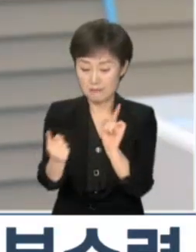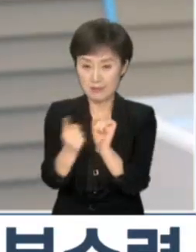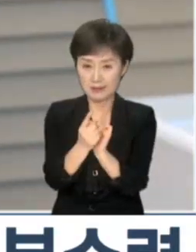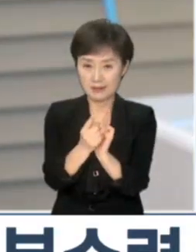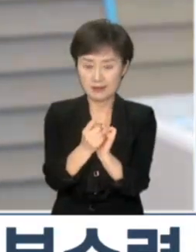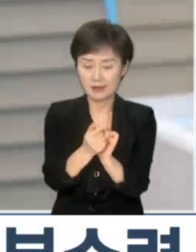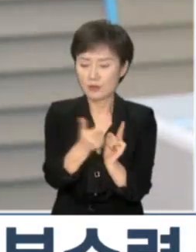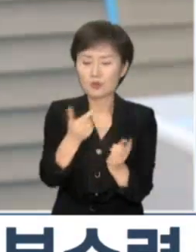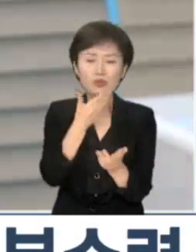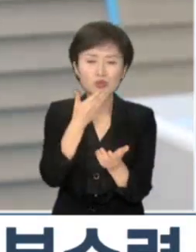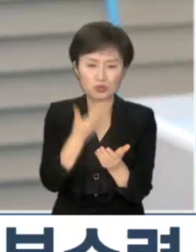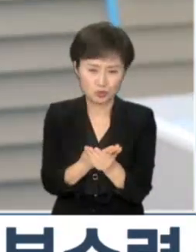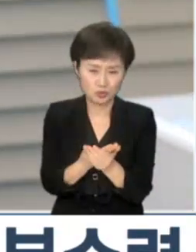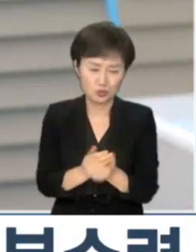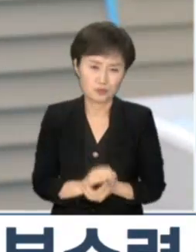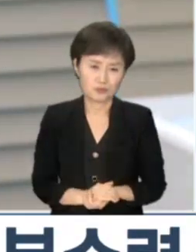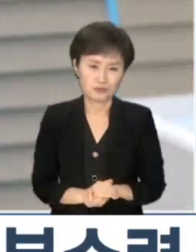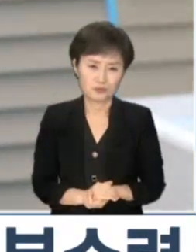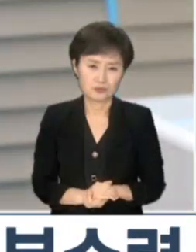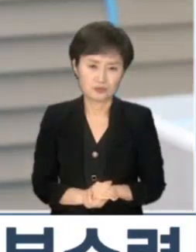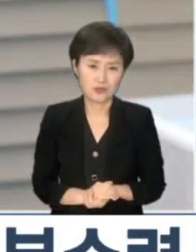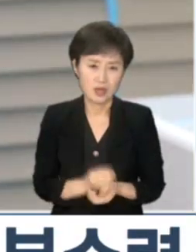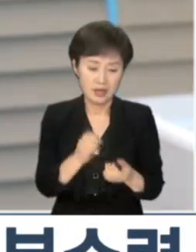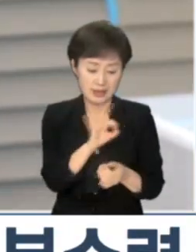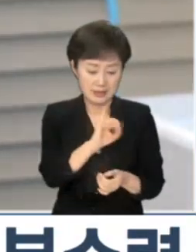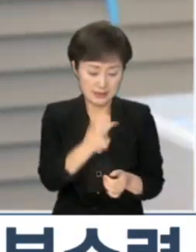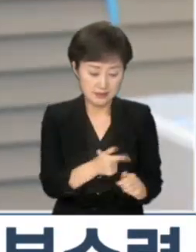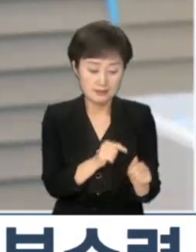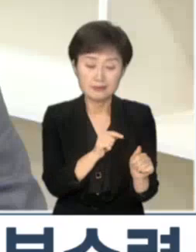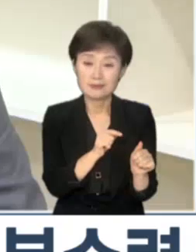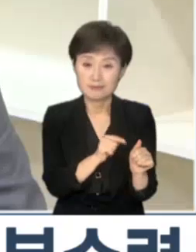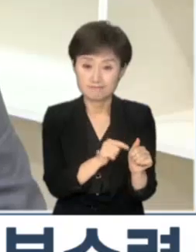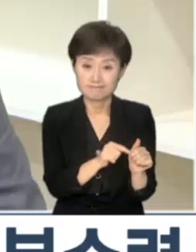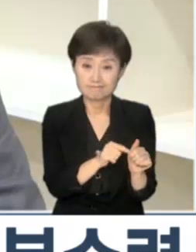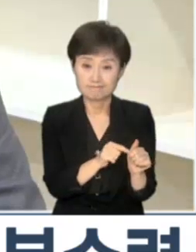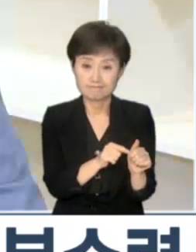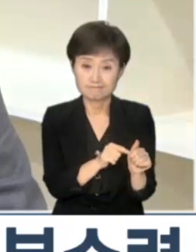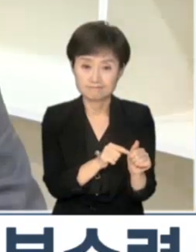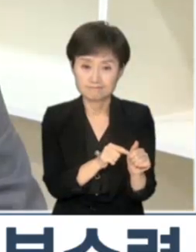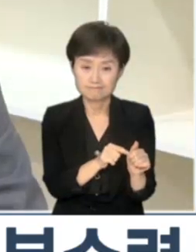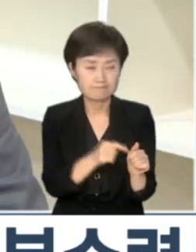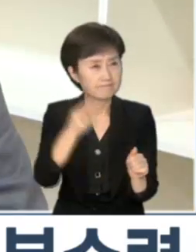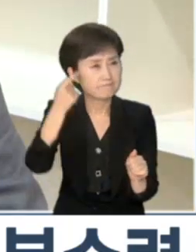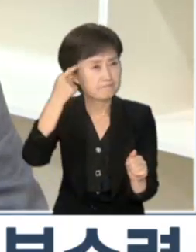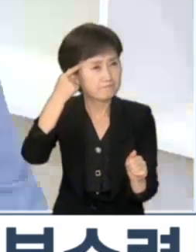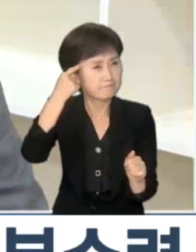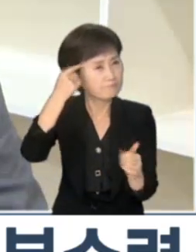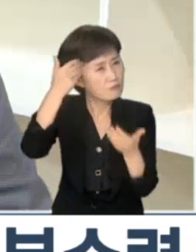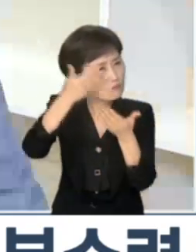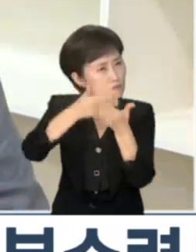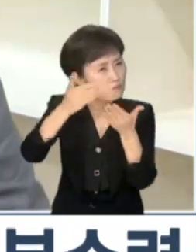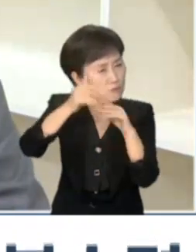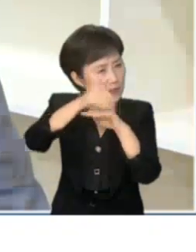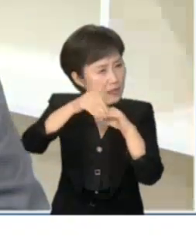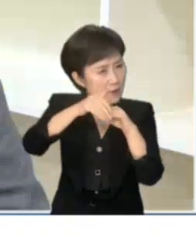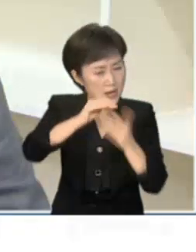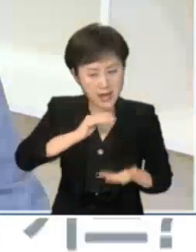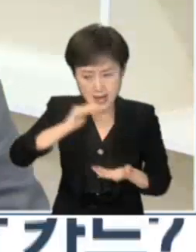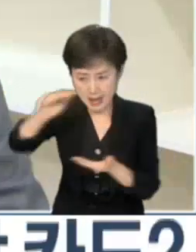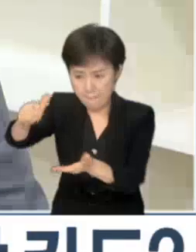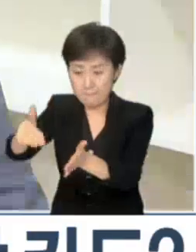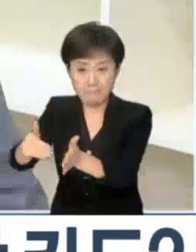중요하다고 본다. 특히 이뇨한 혁신위원장이 그 갖고 있는 여러 가지 생각들은 이미 다 이제 전달했기